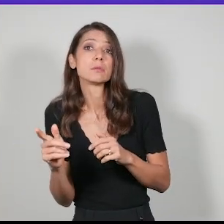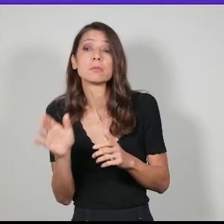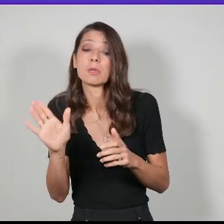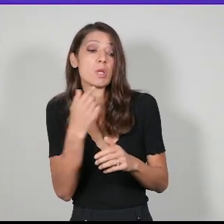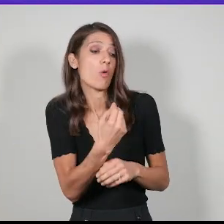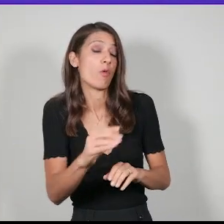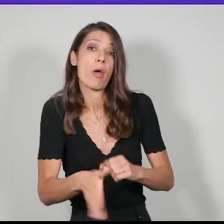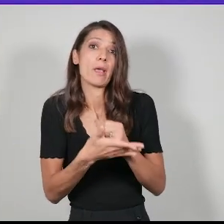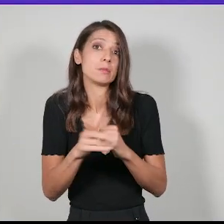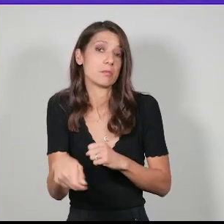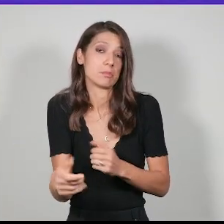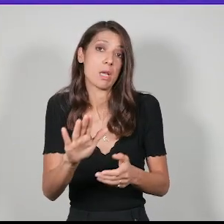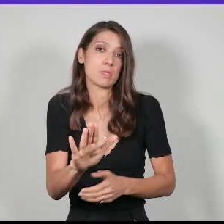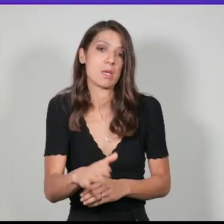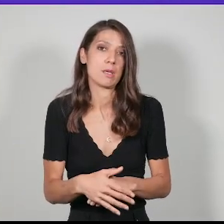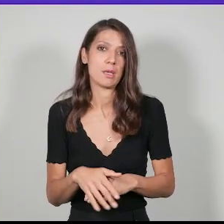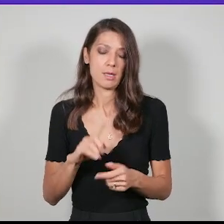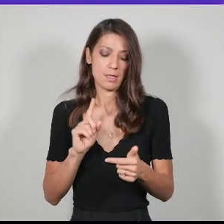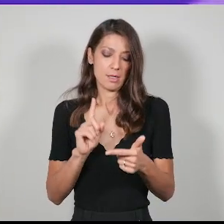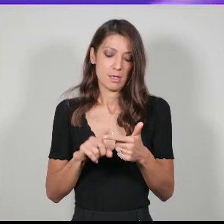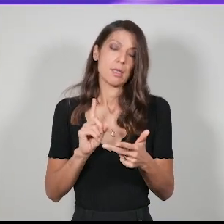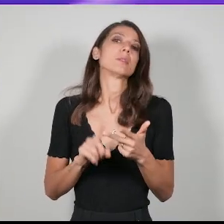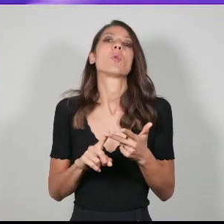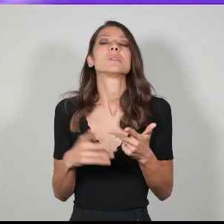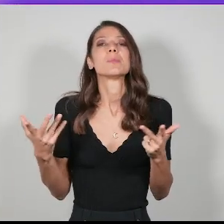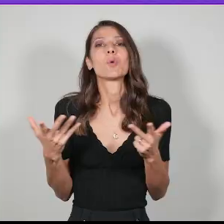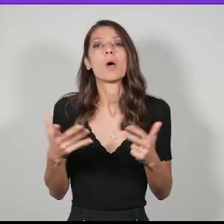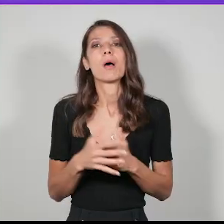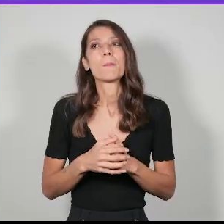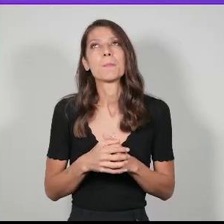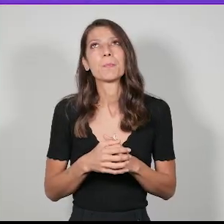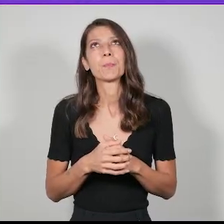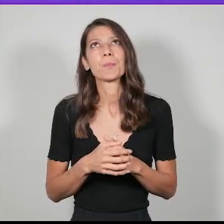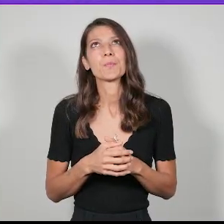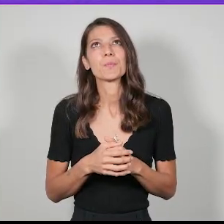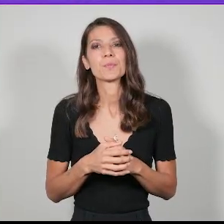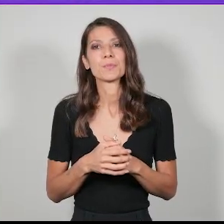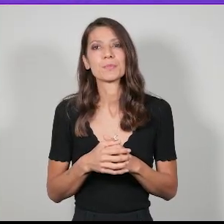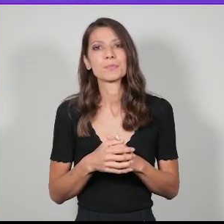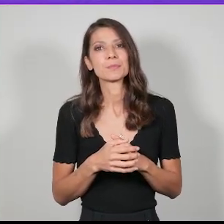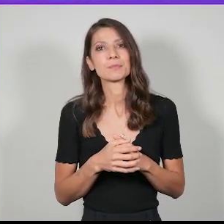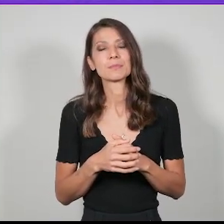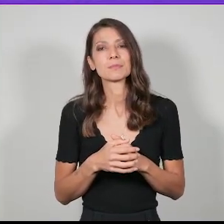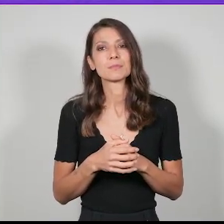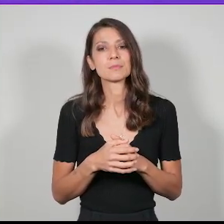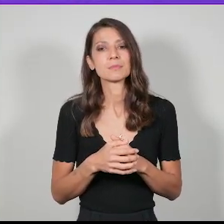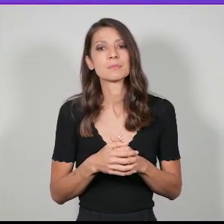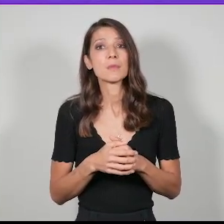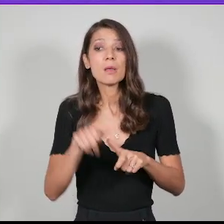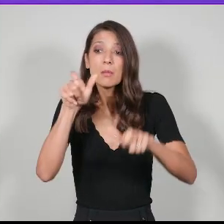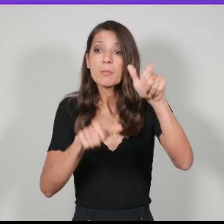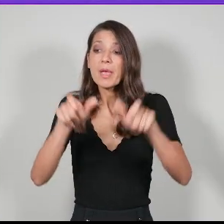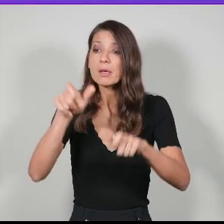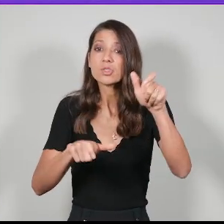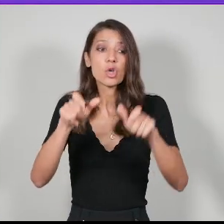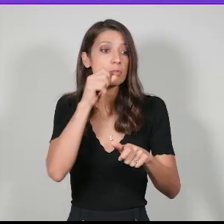enfant. Et la troisième explication, c'est aussi la non-reconnaissance des personnes autour de